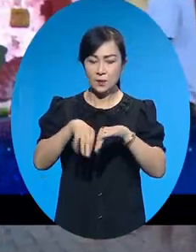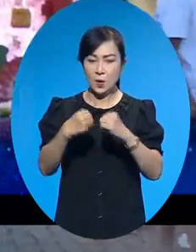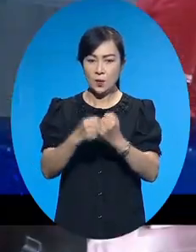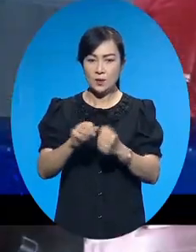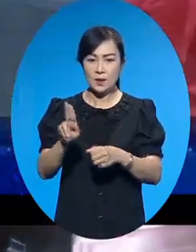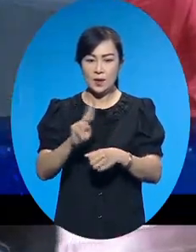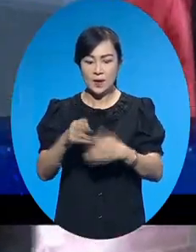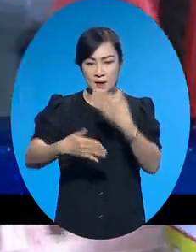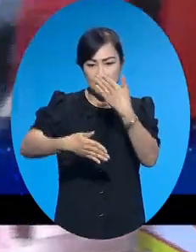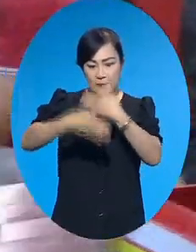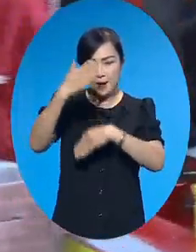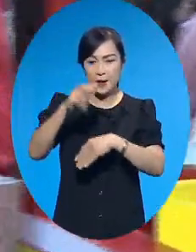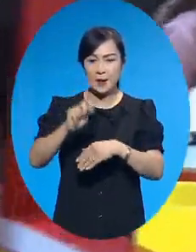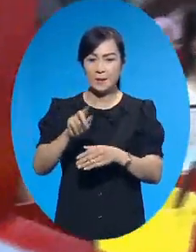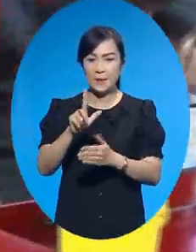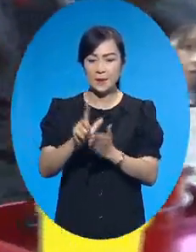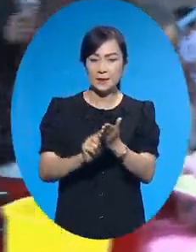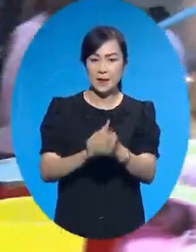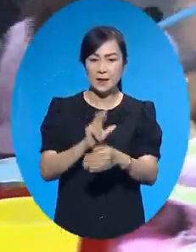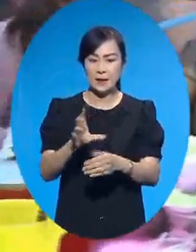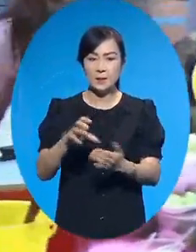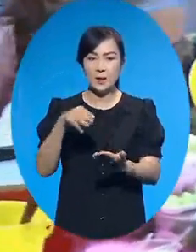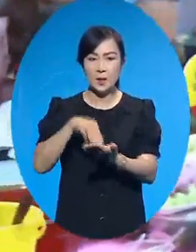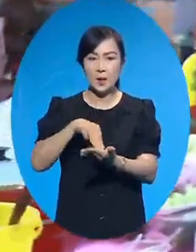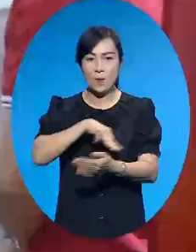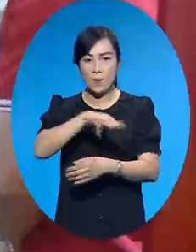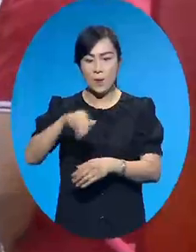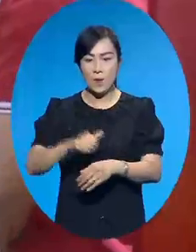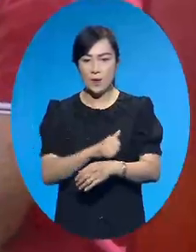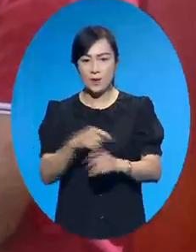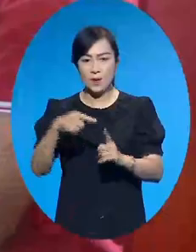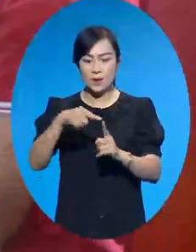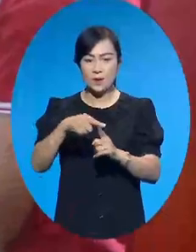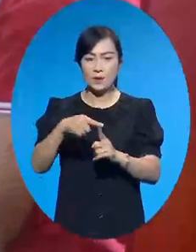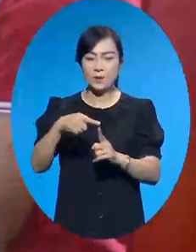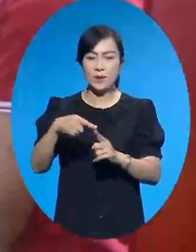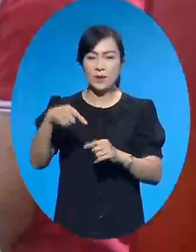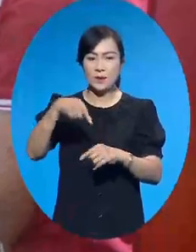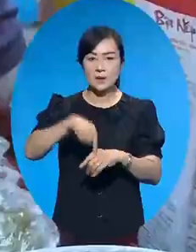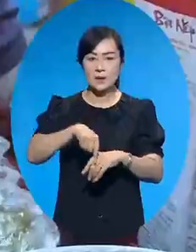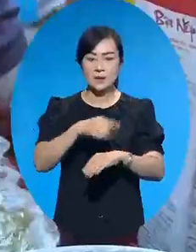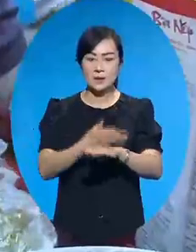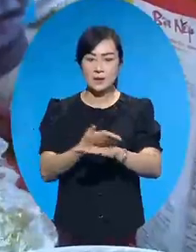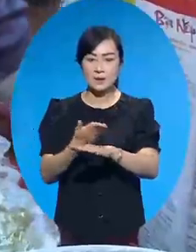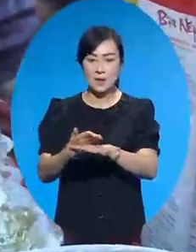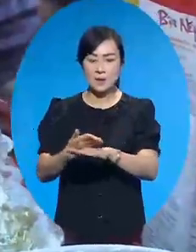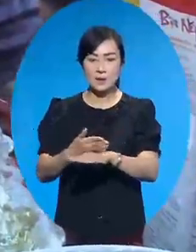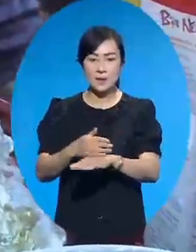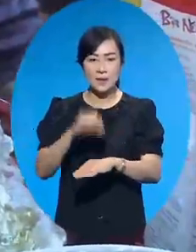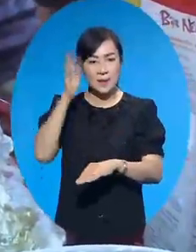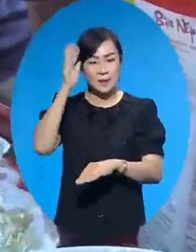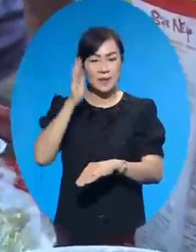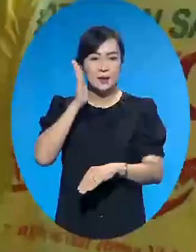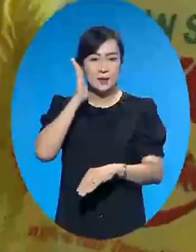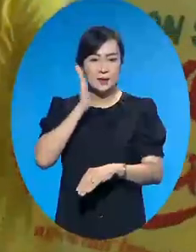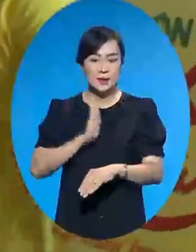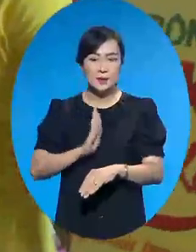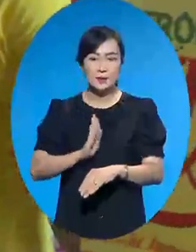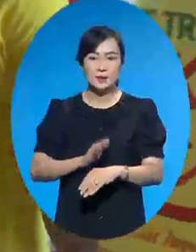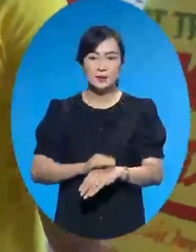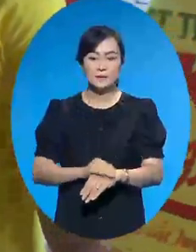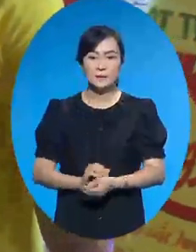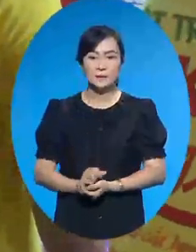hết ngày mai 27 tháng 8 là cơ hội để mọi người dân được tiếp cận trực tiếp với các sản phẩm thực phẩm xanh, sạch, có nguồn gốc thực